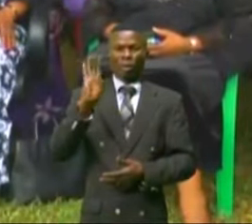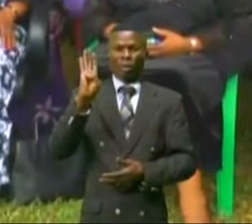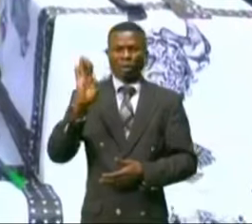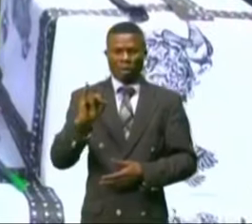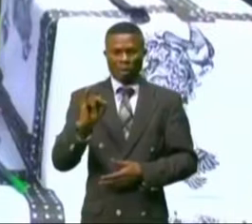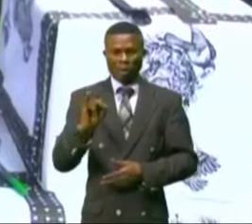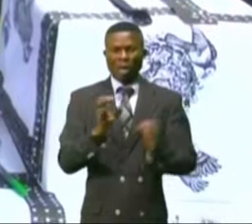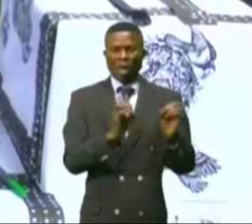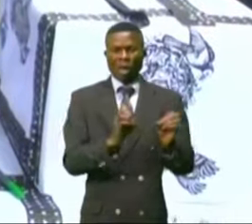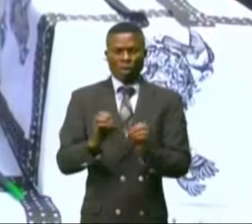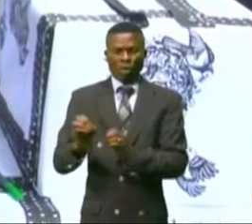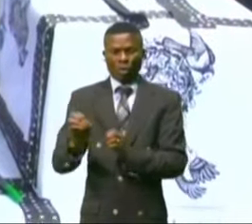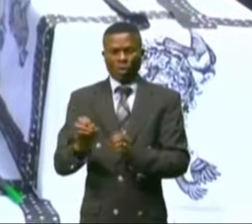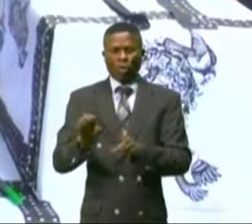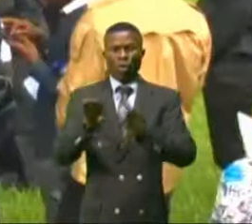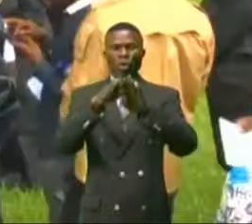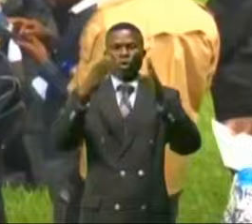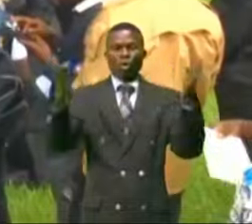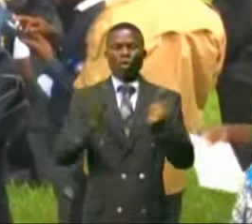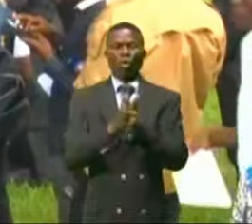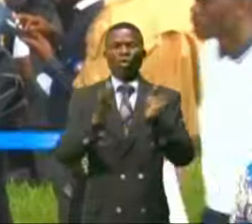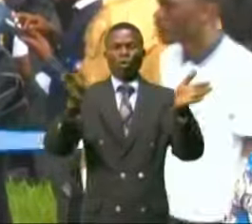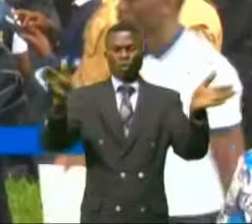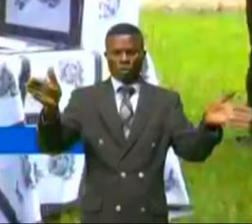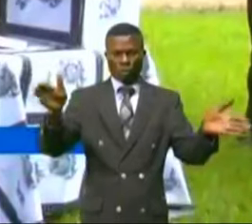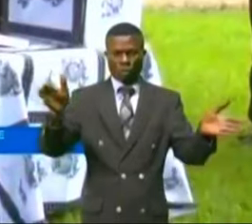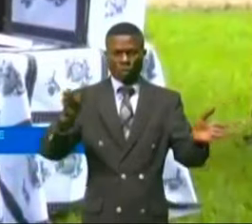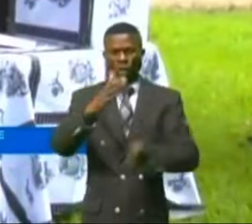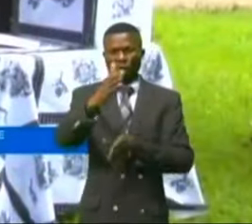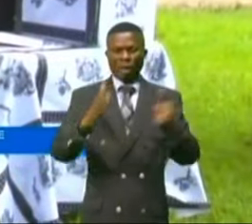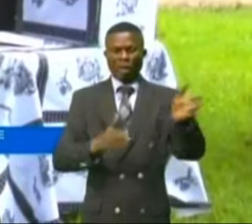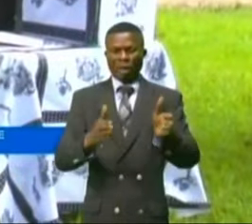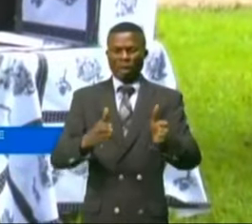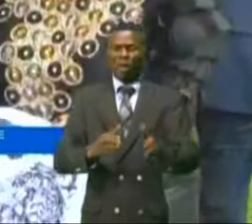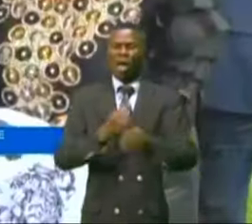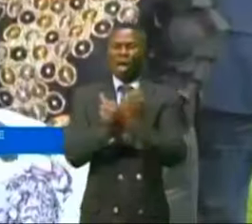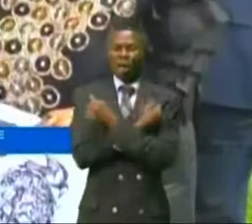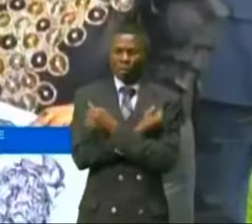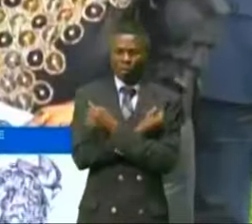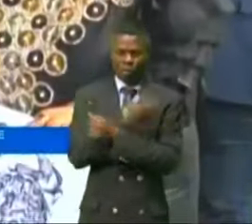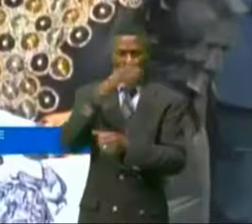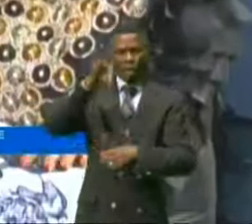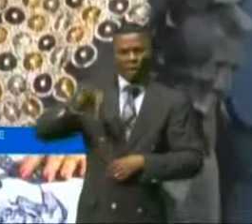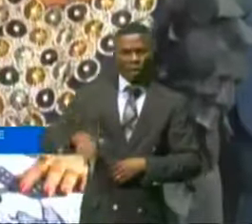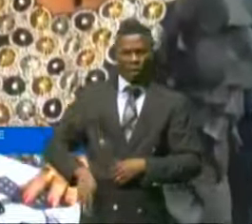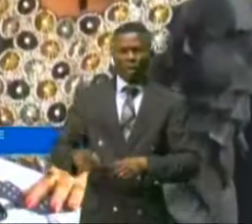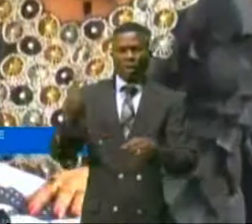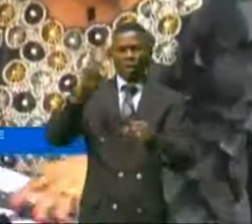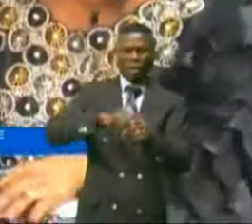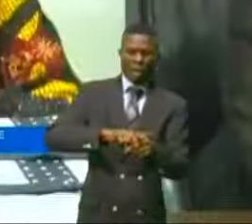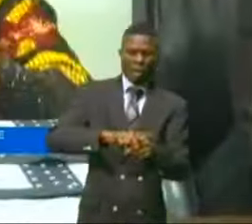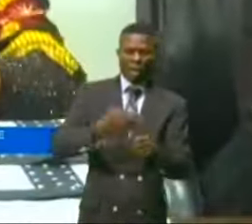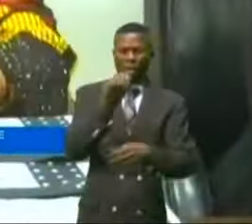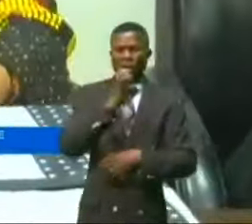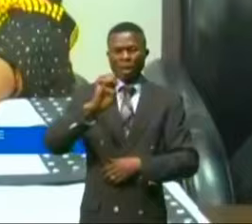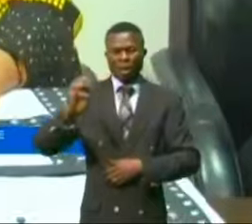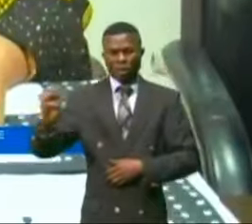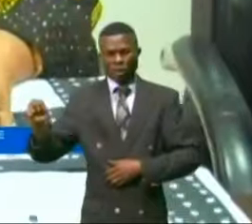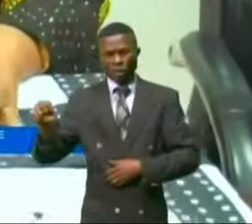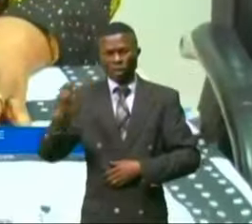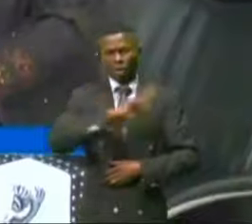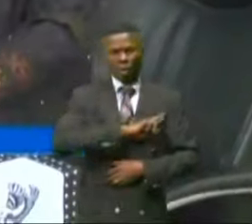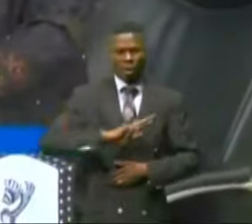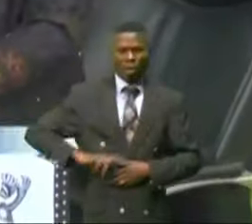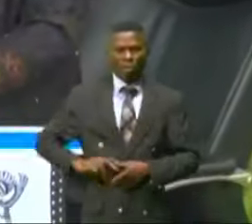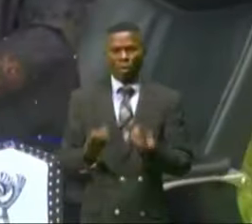procédé également à l'ouverture officielle de la caisse de solidarité en faveur des victimes de l'Est de la